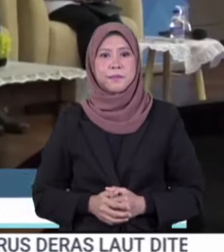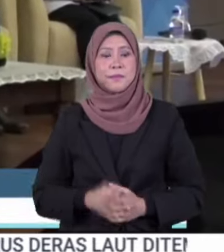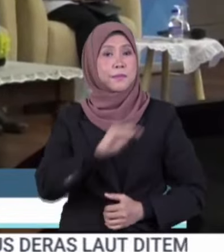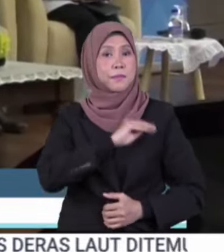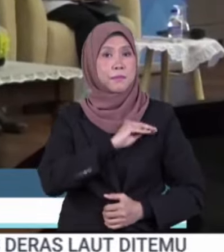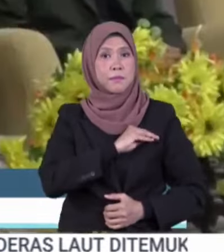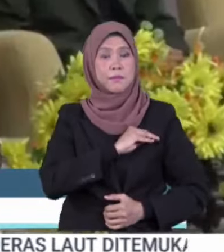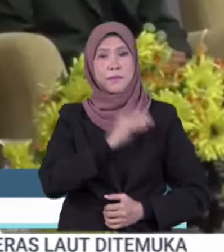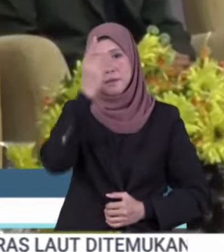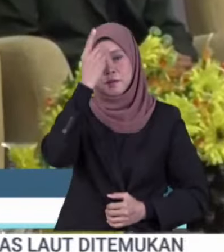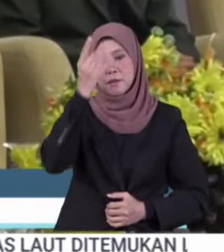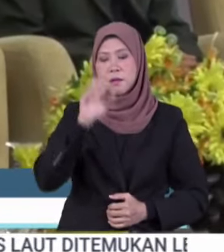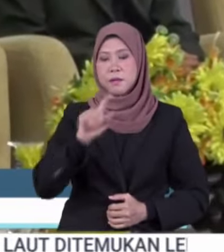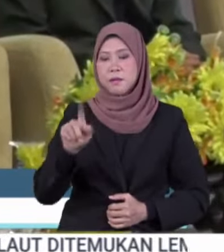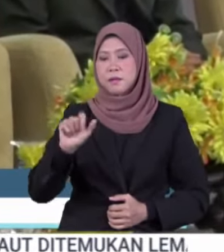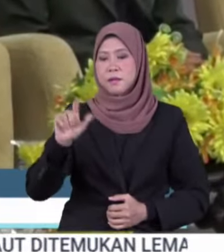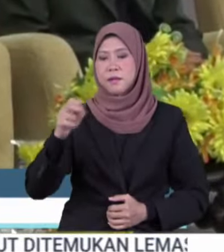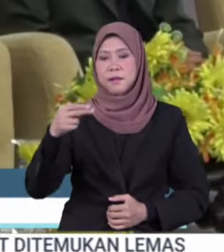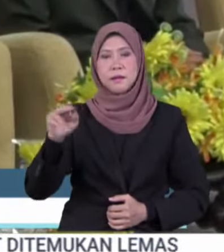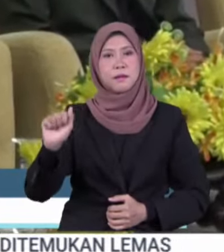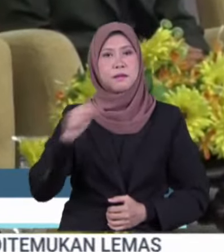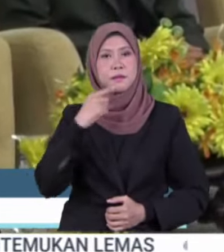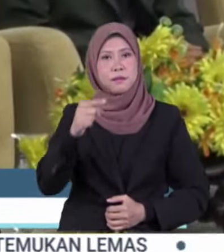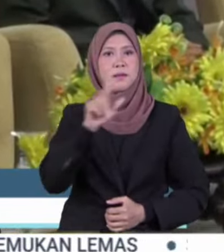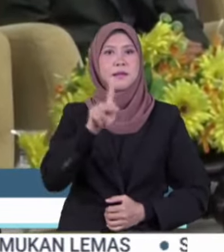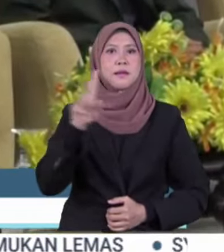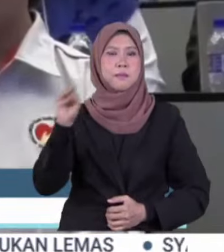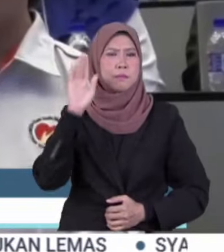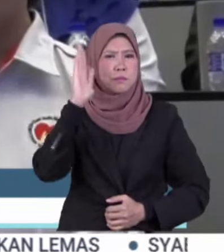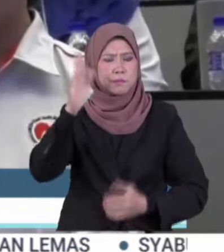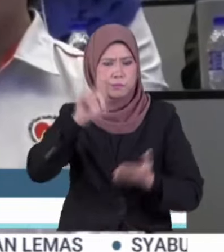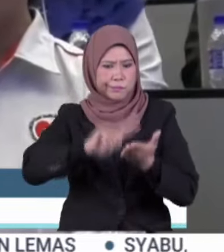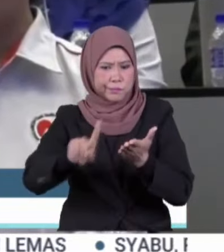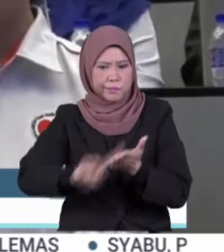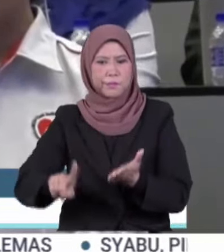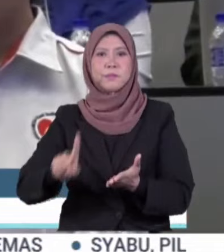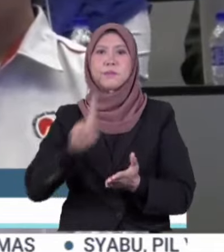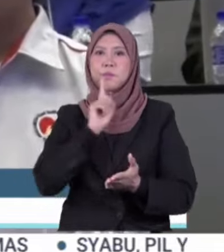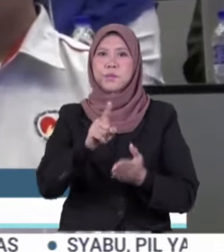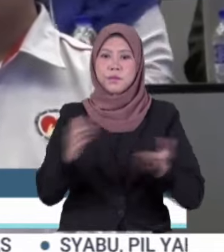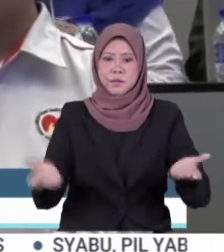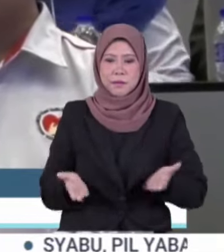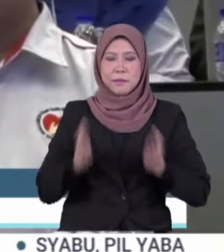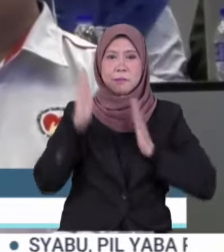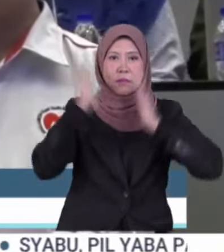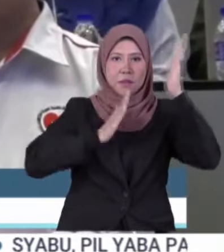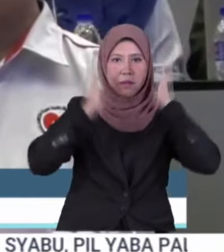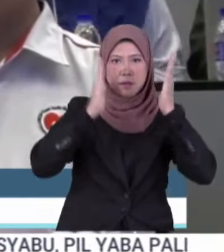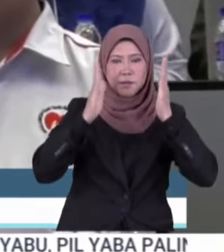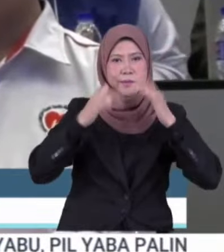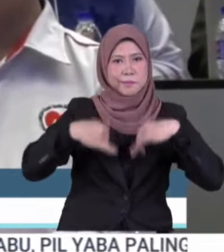Menterinya Dr. Zaliha Mustafa berkata KKM masih perlu mengambil kira faktor yang berlaku secara lokal di negara ini.